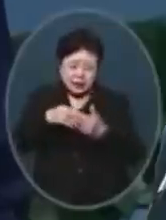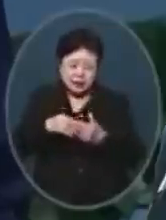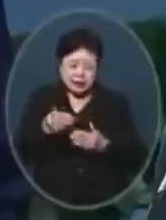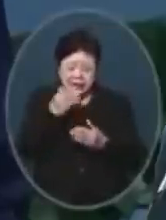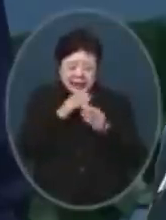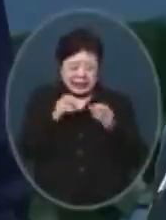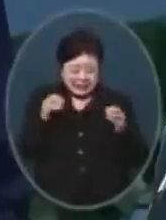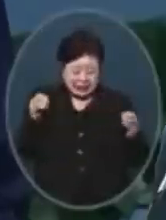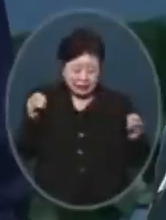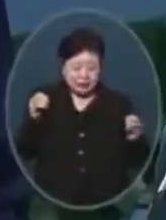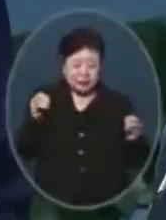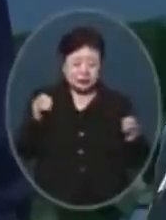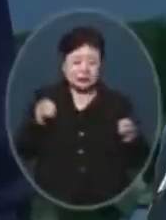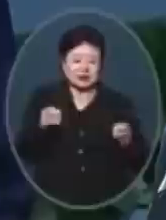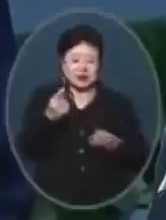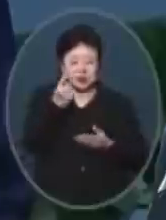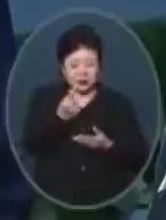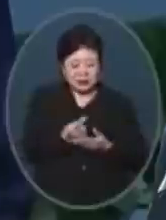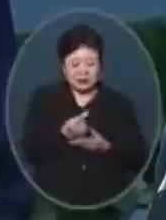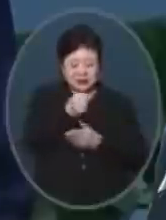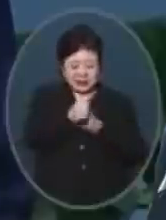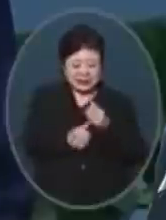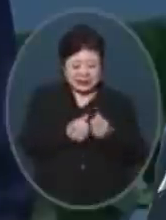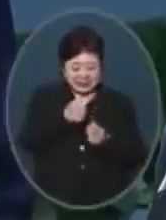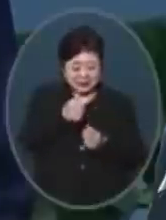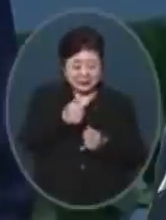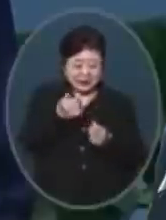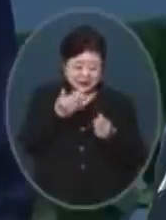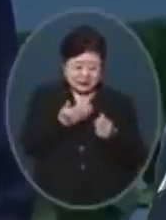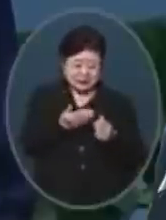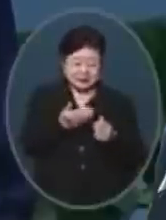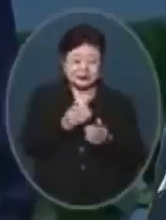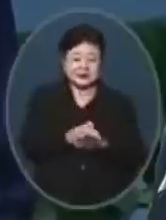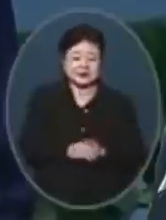땅에 왔으니 하나님께서